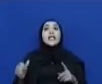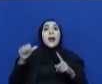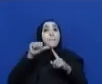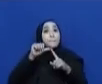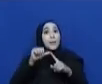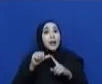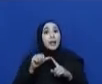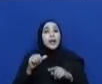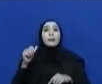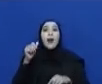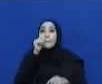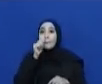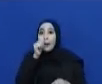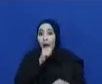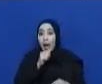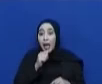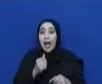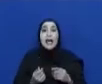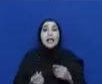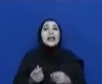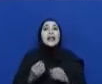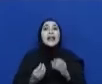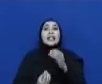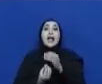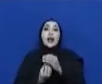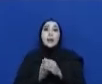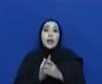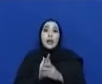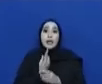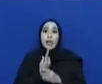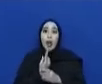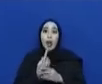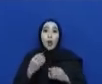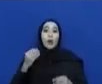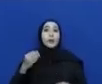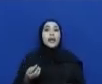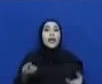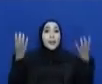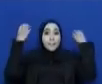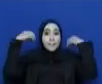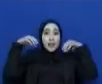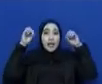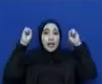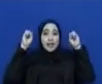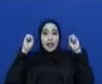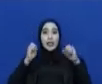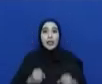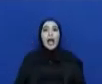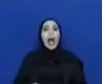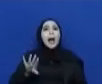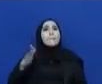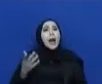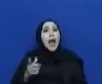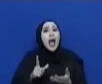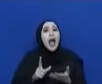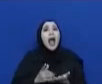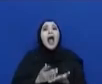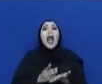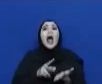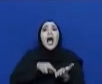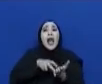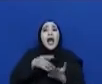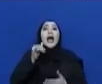bapak ditakdirkan oleh Allah menjadi presiden kira-kira apa langkah-langkah yang konkret yang bisa